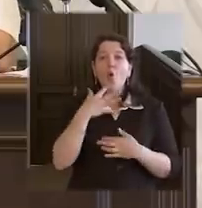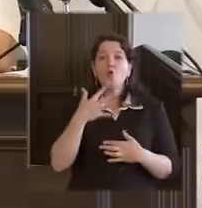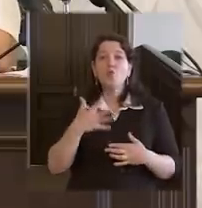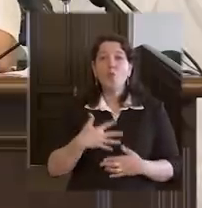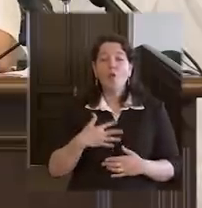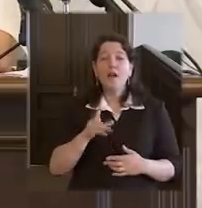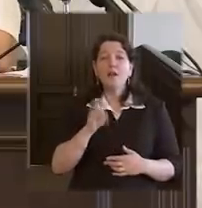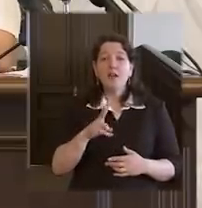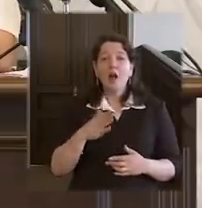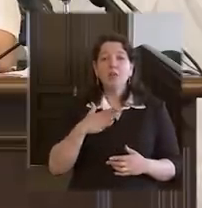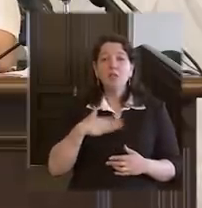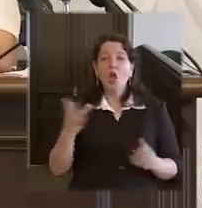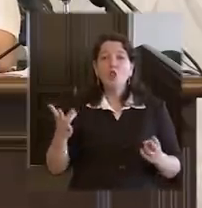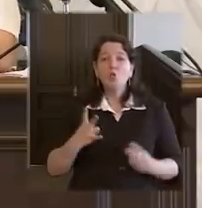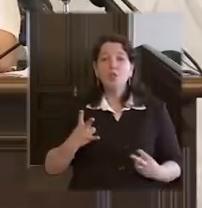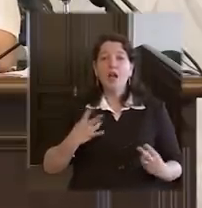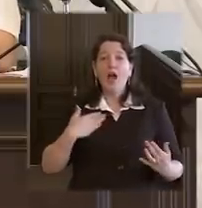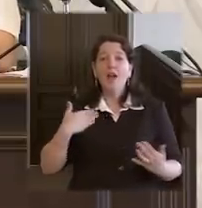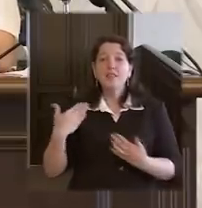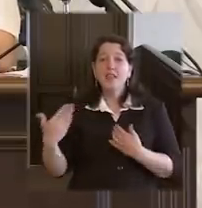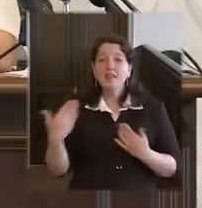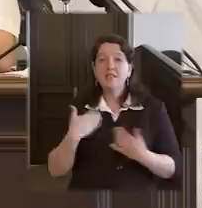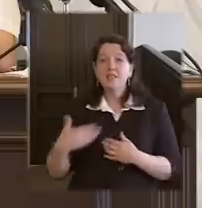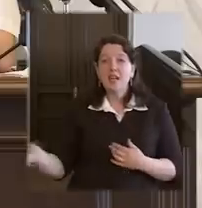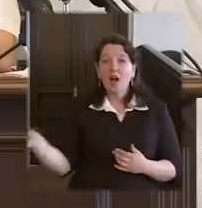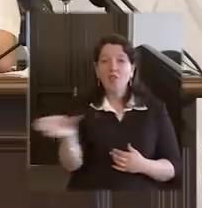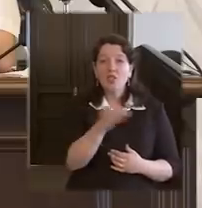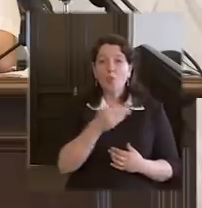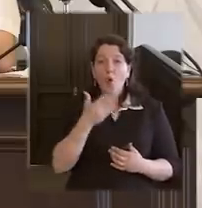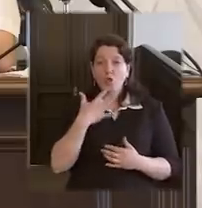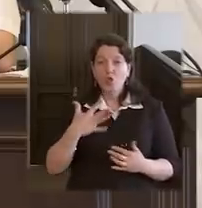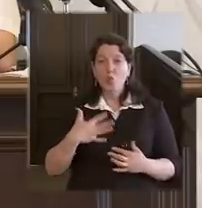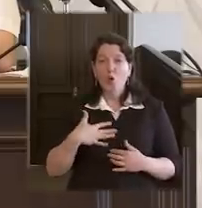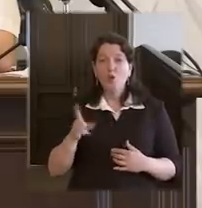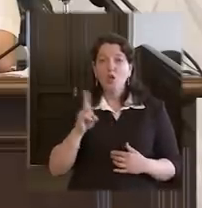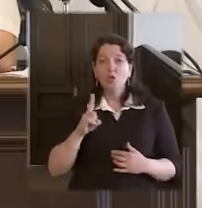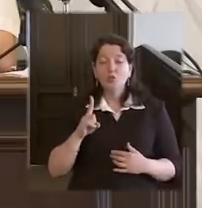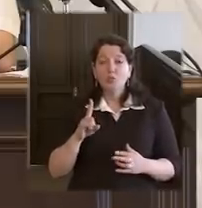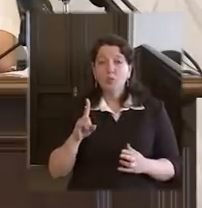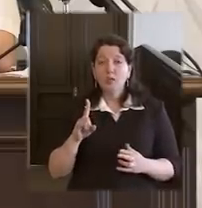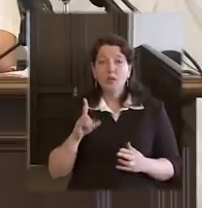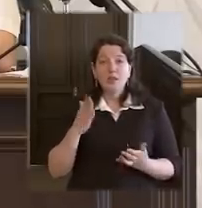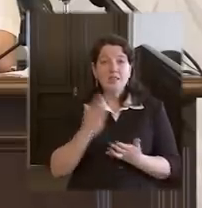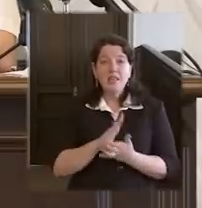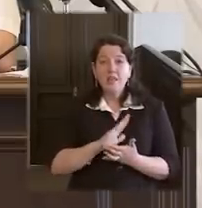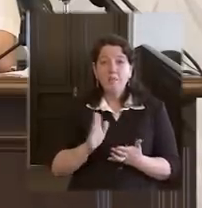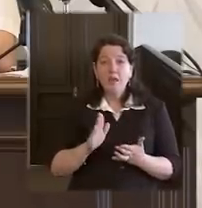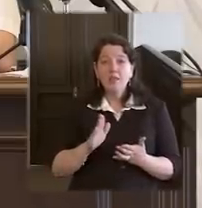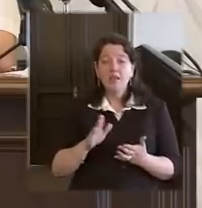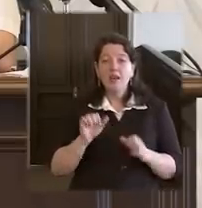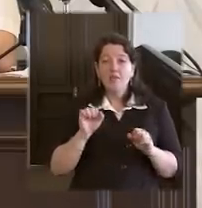мне относиться с любовью ко всему и ко всем, чтобы, не дай Бог, не наступить